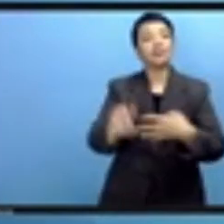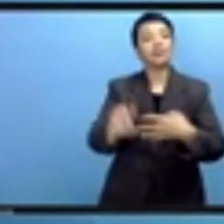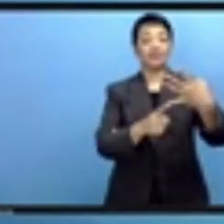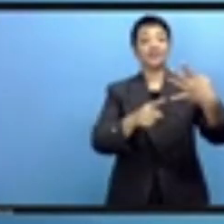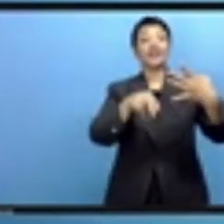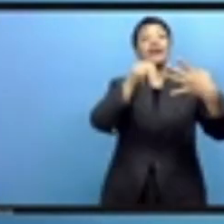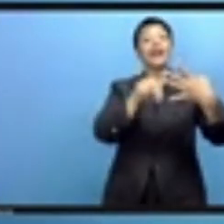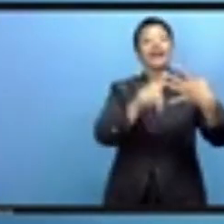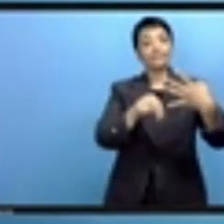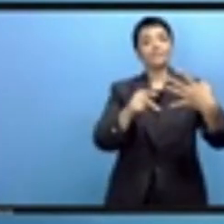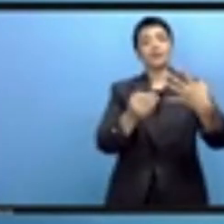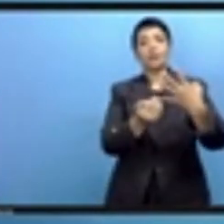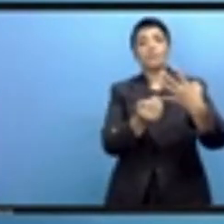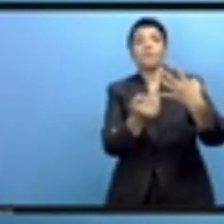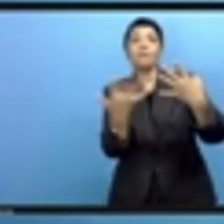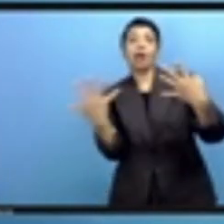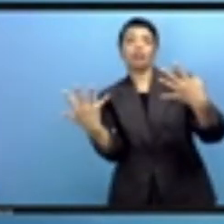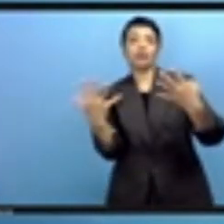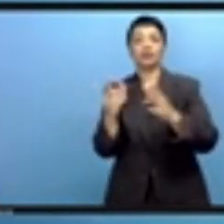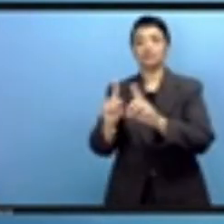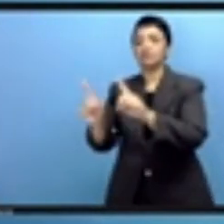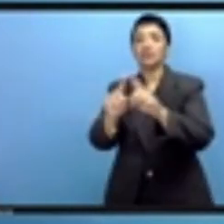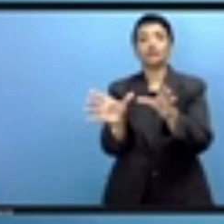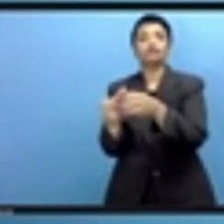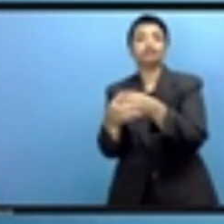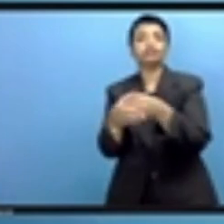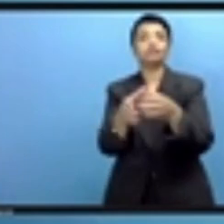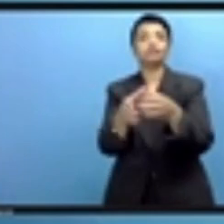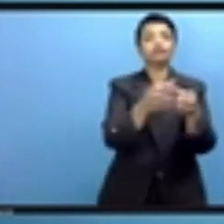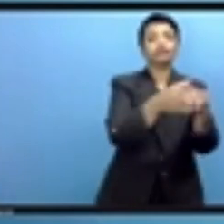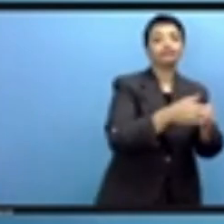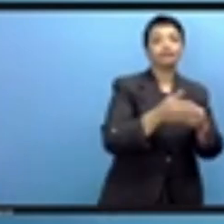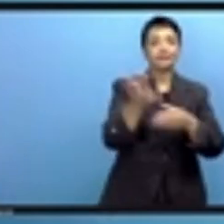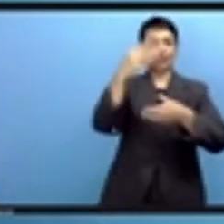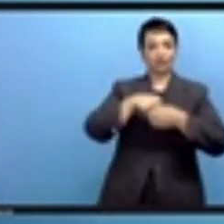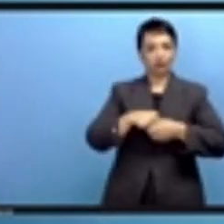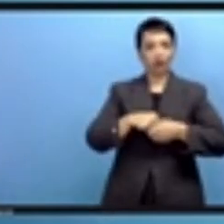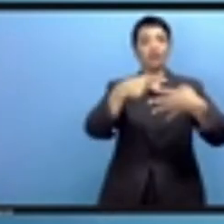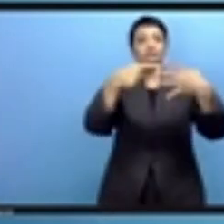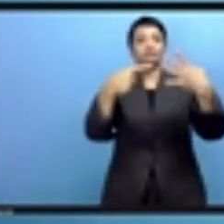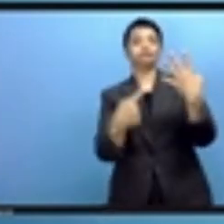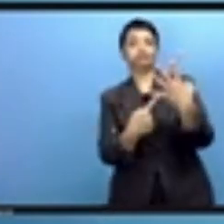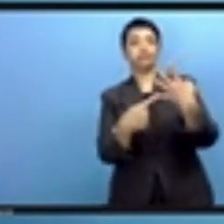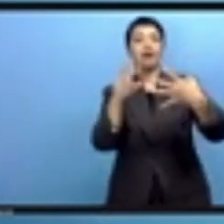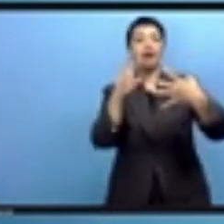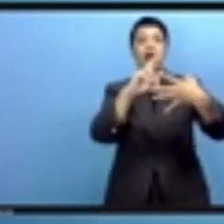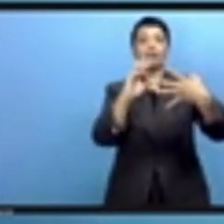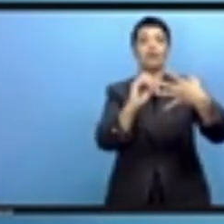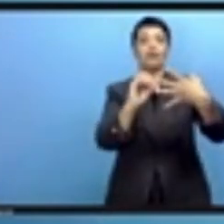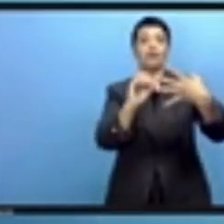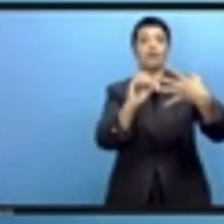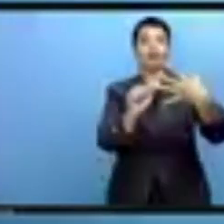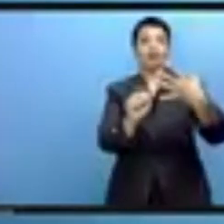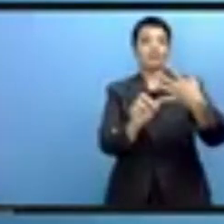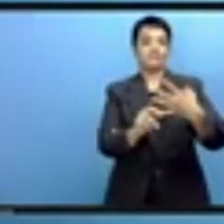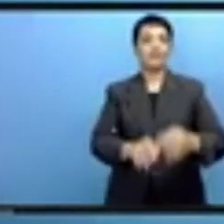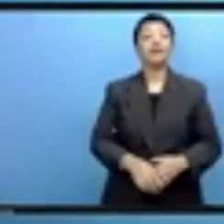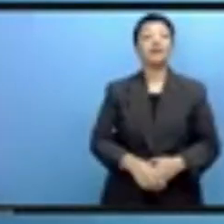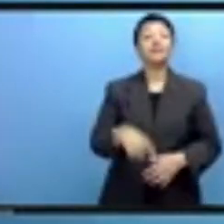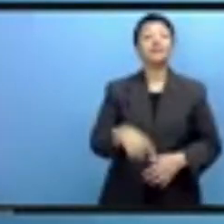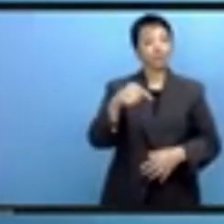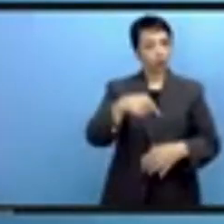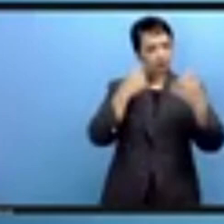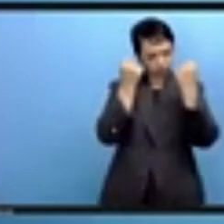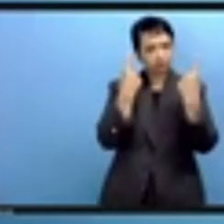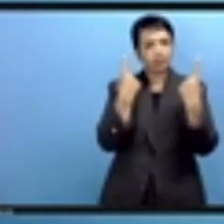意思是人群这个开放 A 代表的是以及开放性。那么我们的 ROM 就是